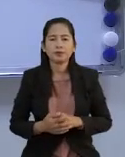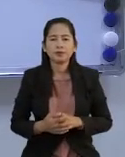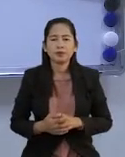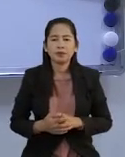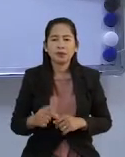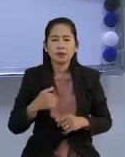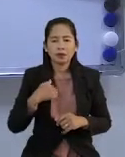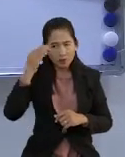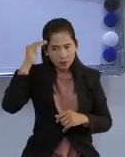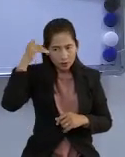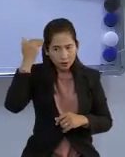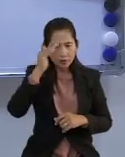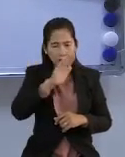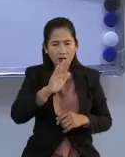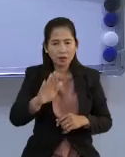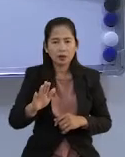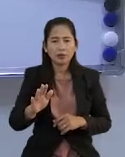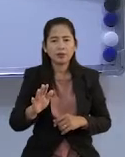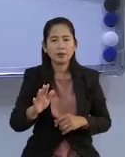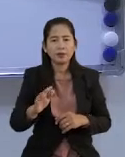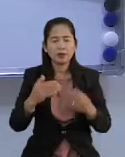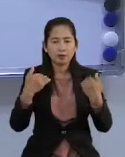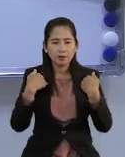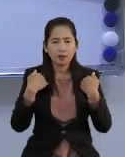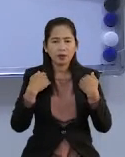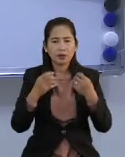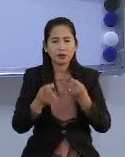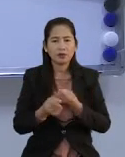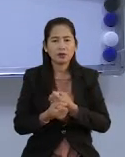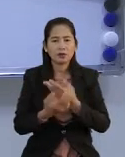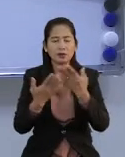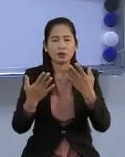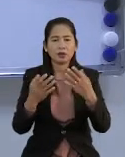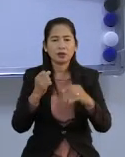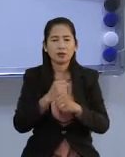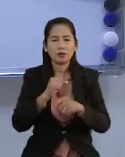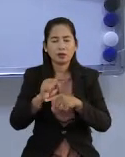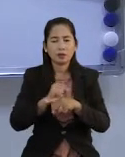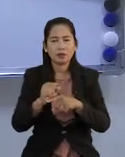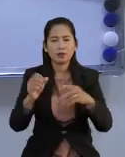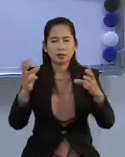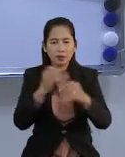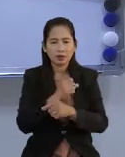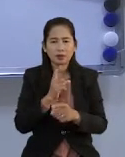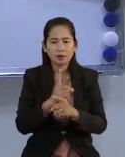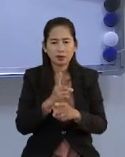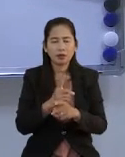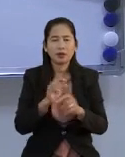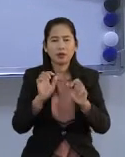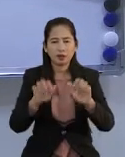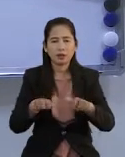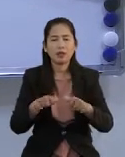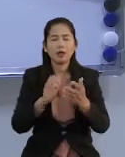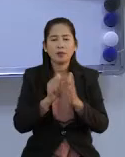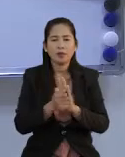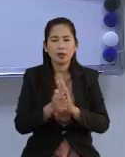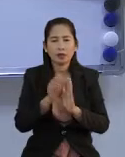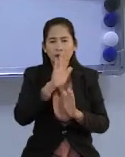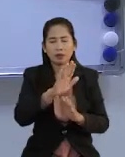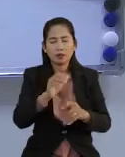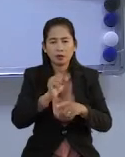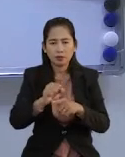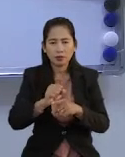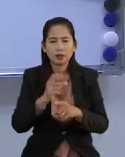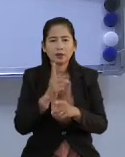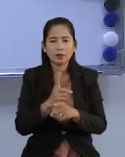chạy chẳng nẹ khu sân khâm thà con tiếng ọc nê nâng miên phía chá ơn đại phư lùng hạn nịch bàn trầm trừ chà nếu bê đại con phương lùng hạn